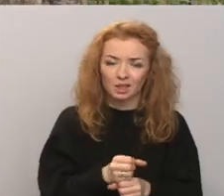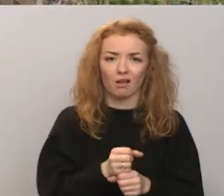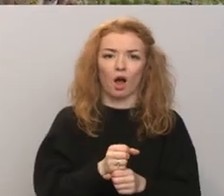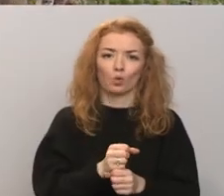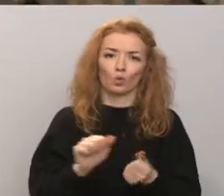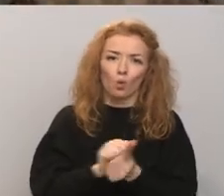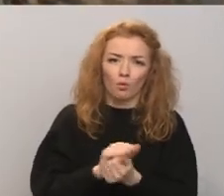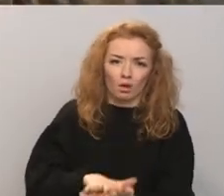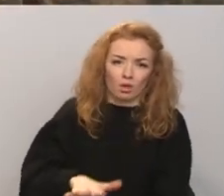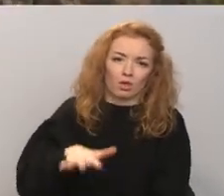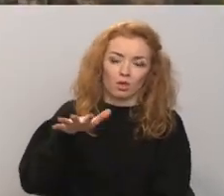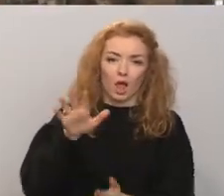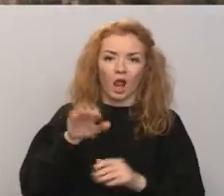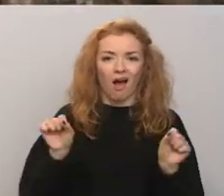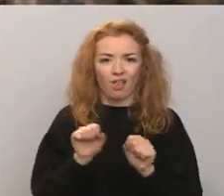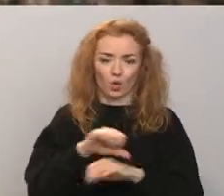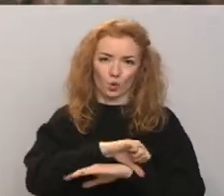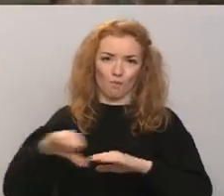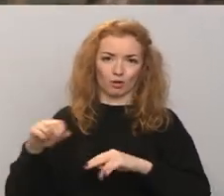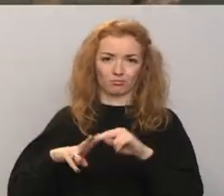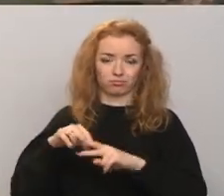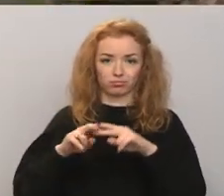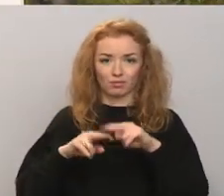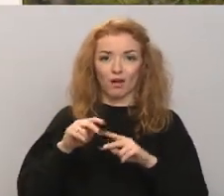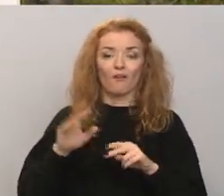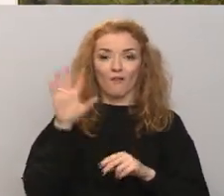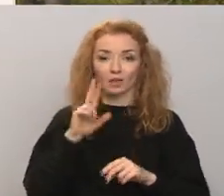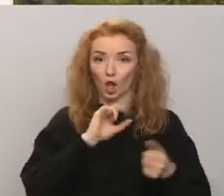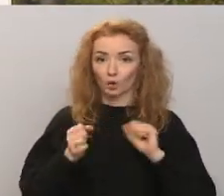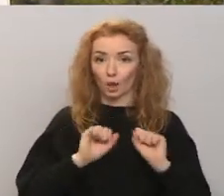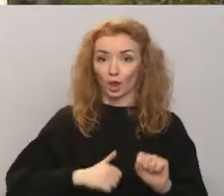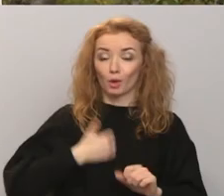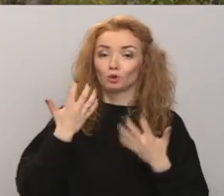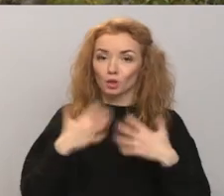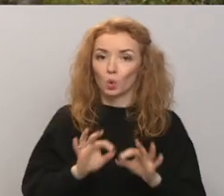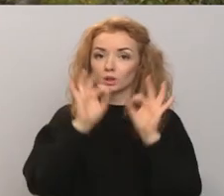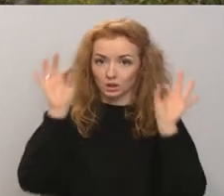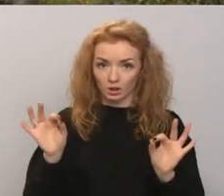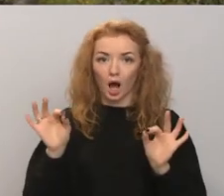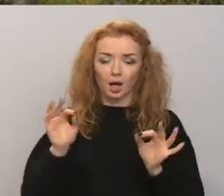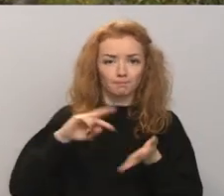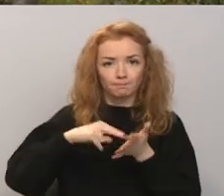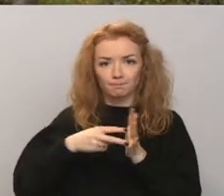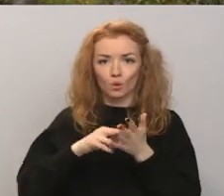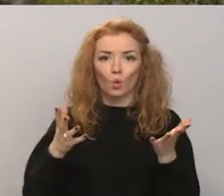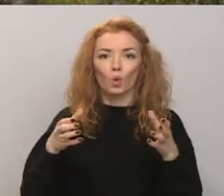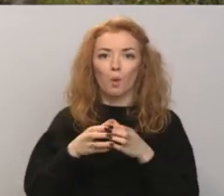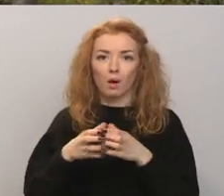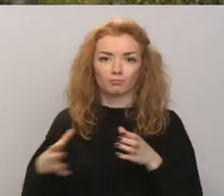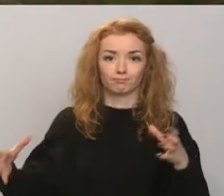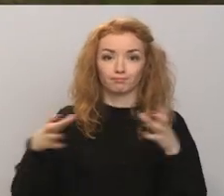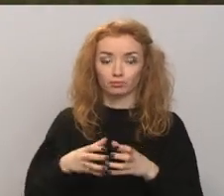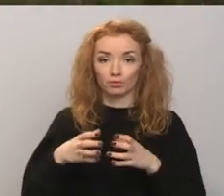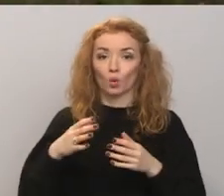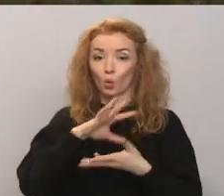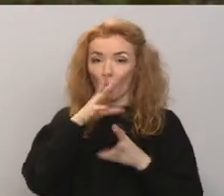administratīvos šķēršļus robežas izbūvē. Uzņēmums valsts nekustamie īpašumi jau ir sācis apzināt iespējamo projektu komandu. Plānots, ka